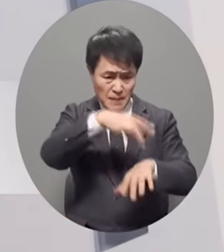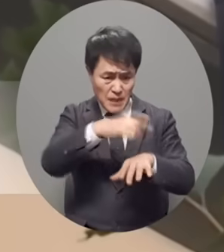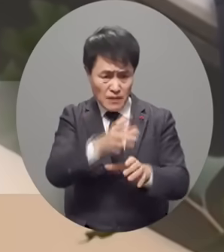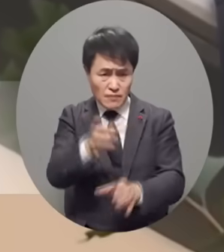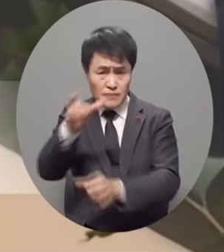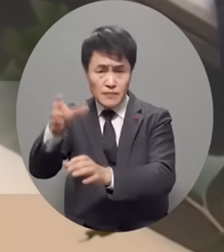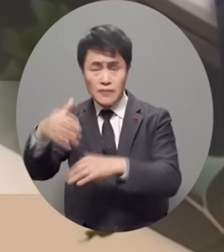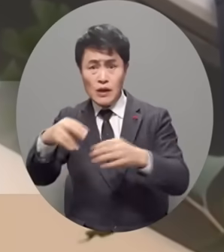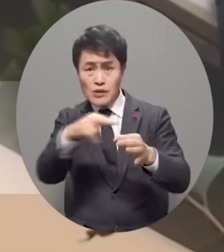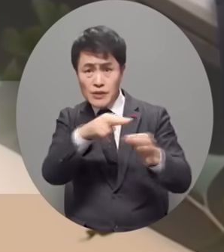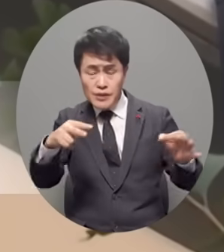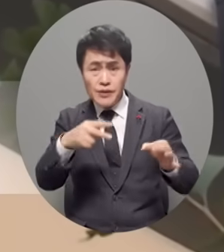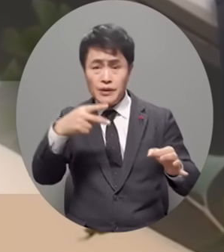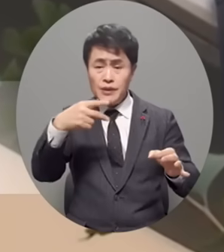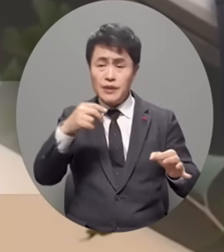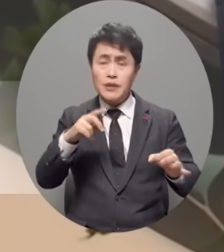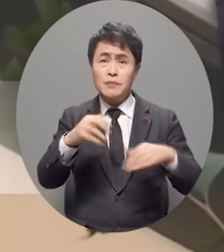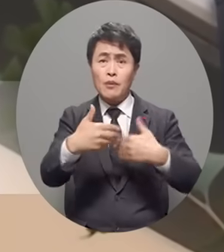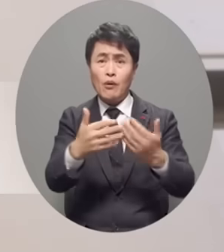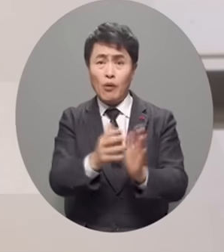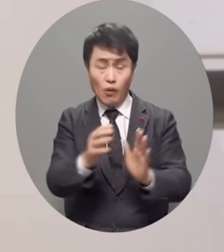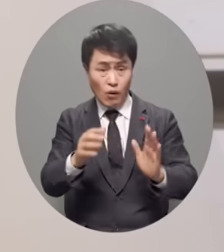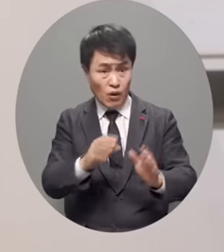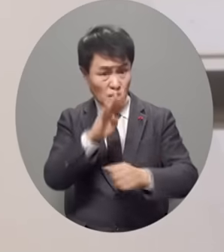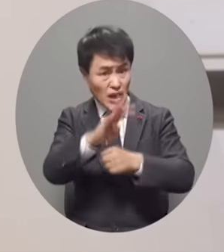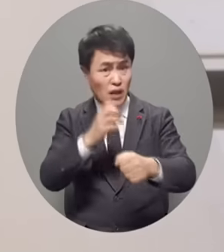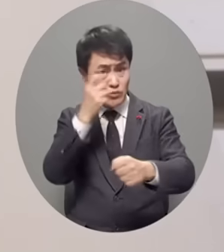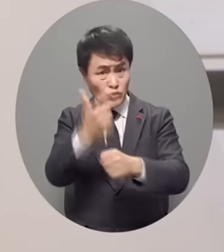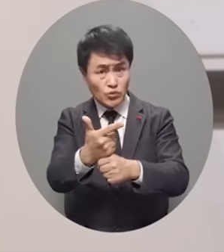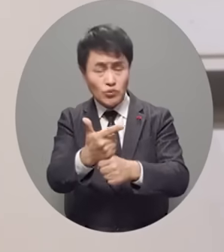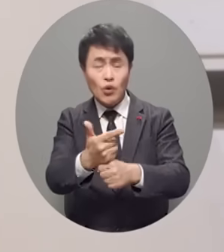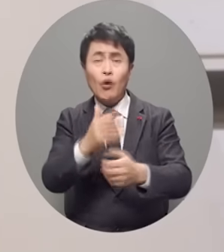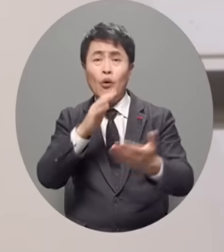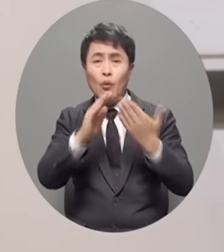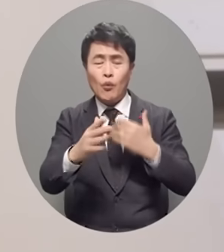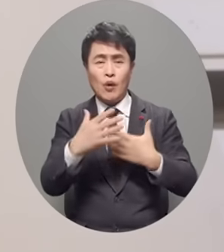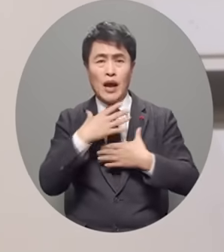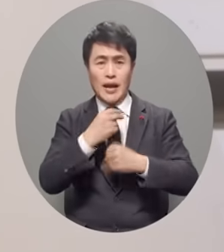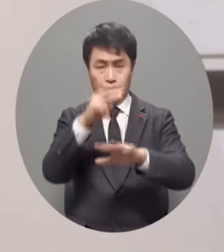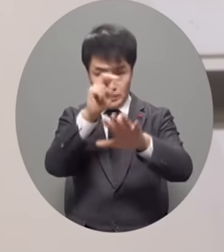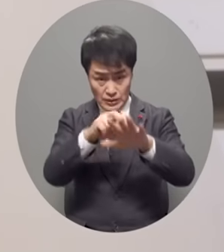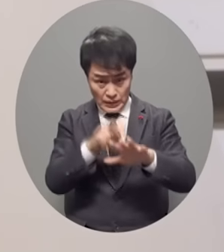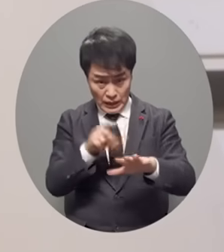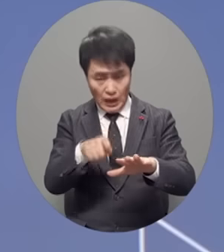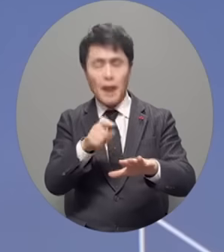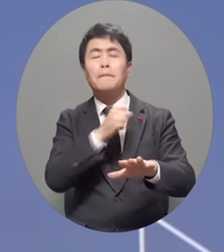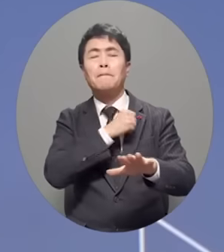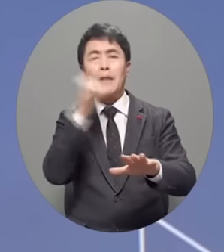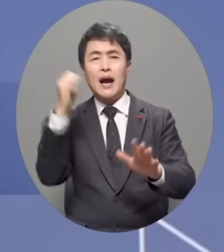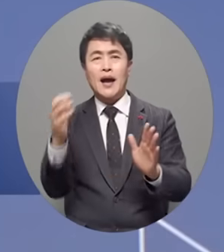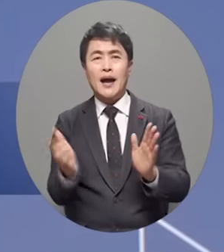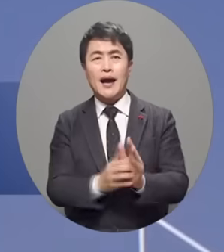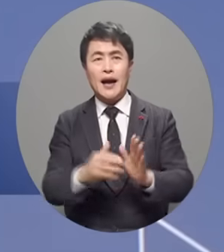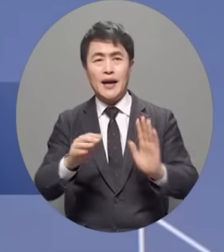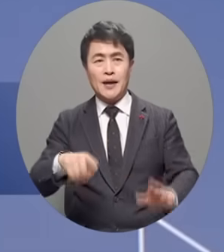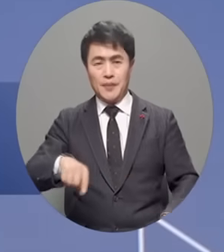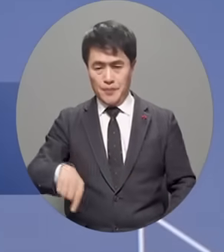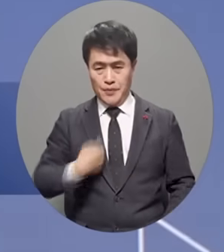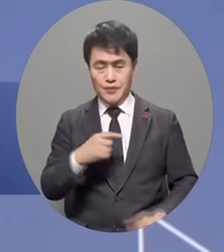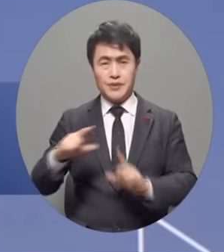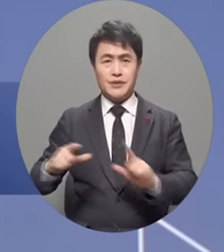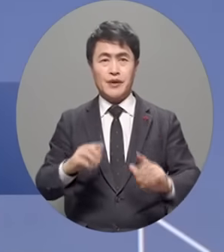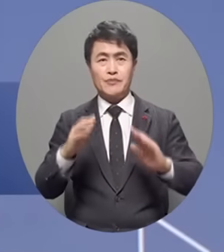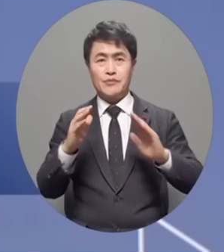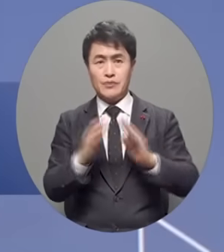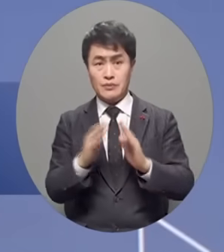지어진 여의도 시범 아파트는 준공 46년이 지나서야 안전진단을 통과했습니다. 자신들이 살고 있는 집이